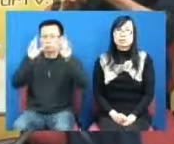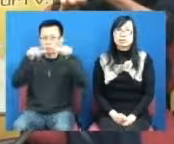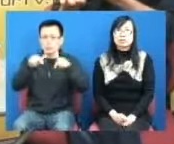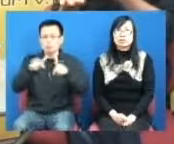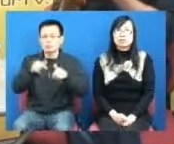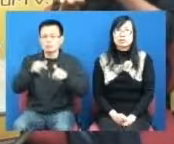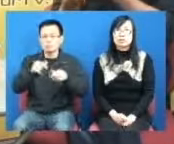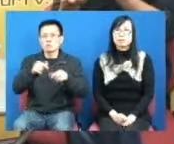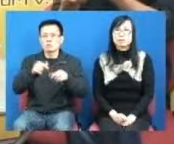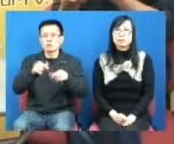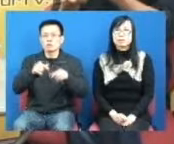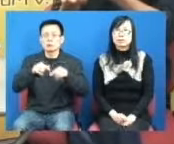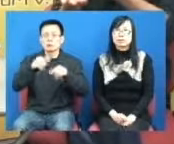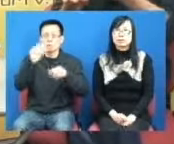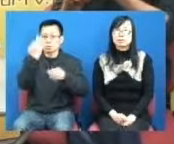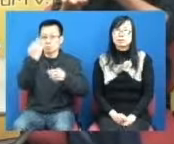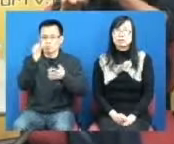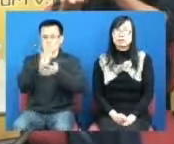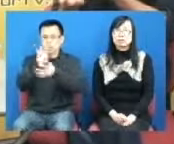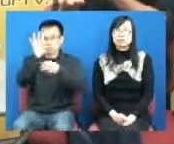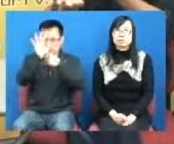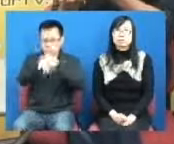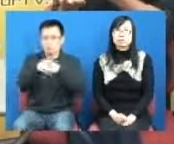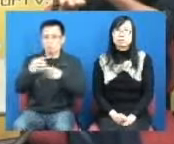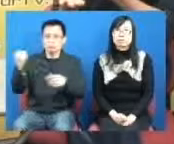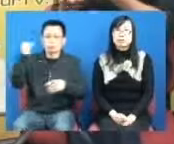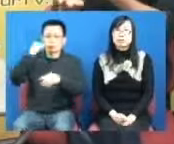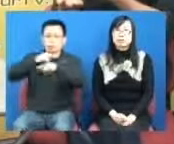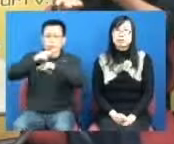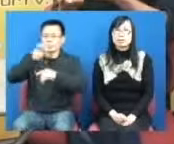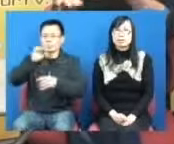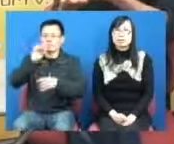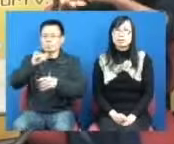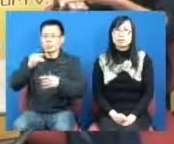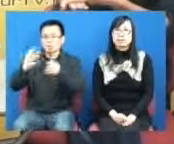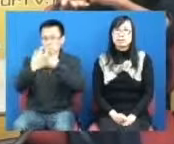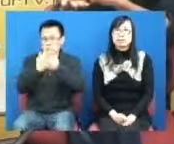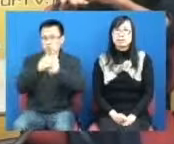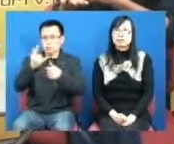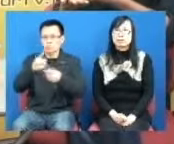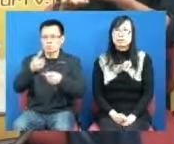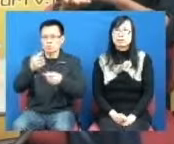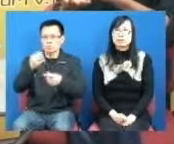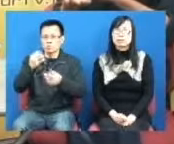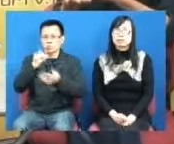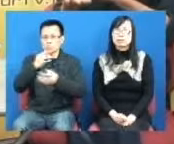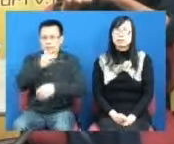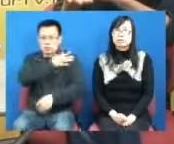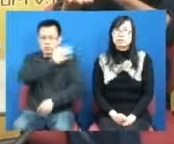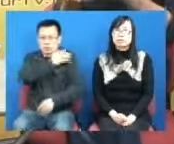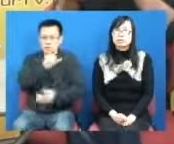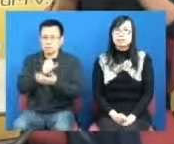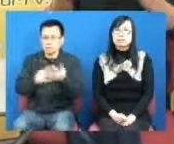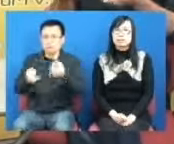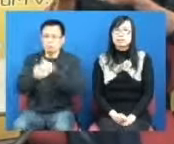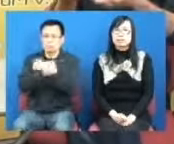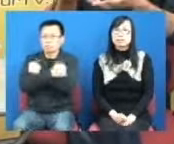個退休制度30年之後強積金是否可以保障到30年之後的打控制退休這個是否一個很